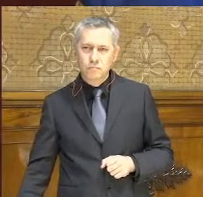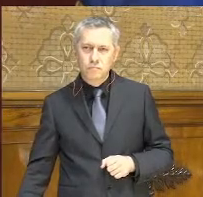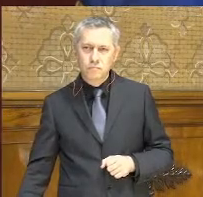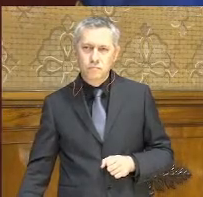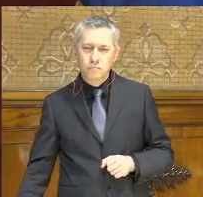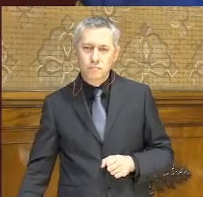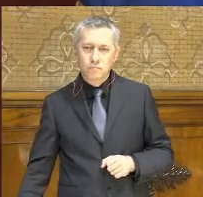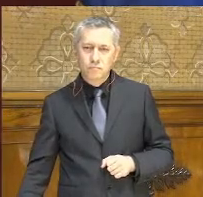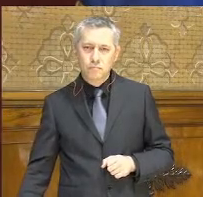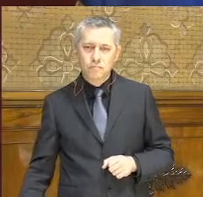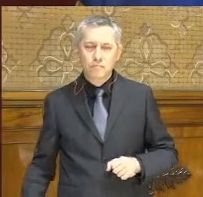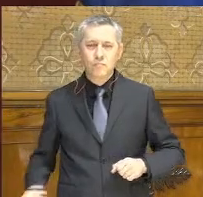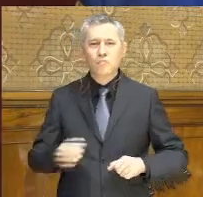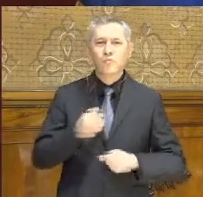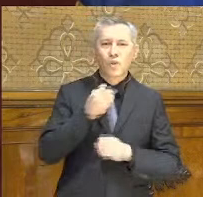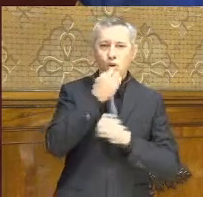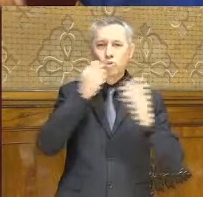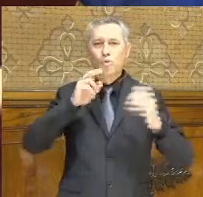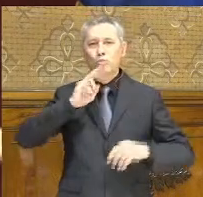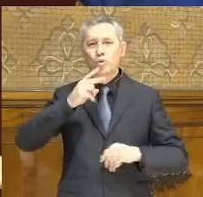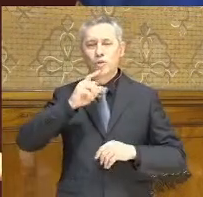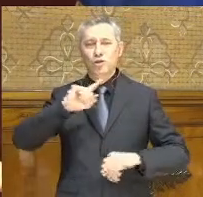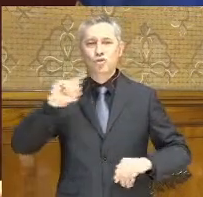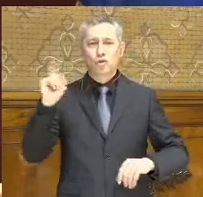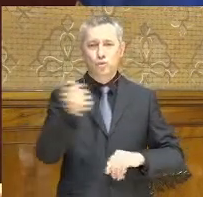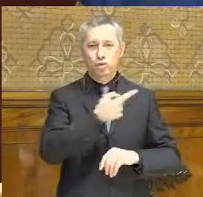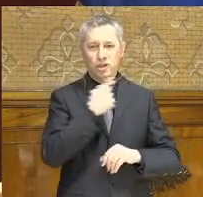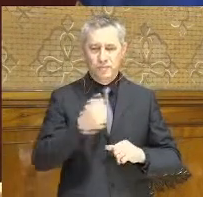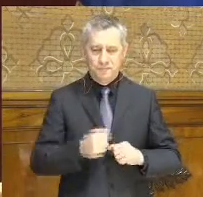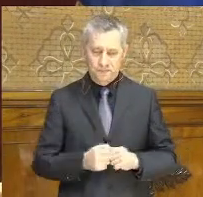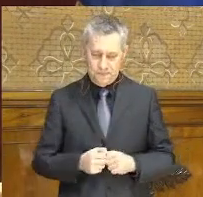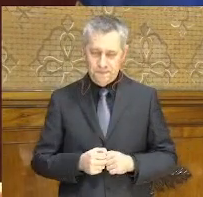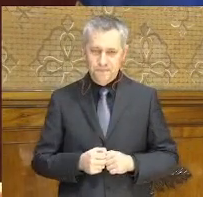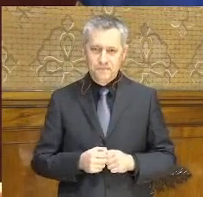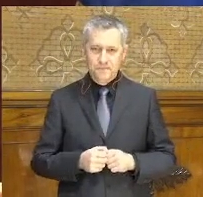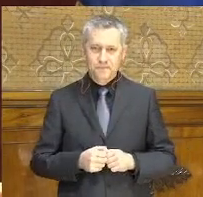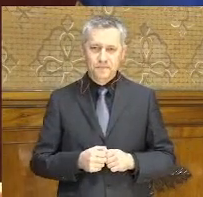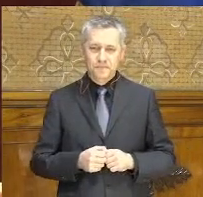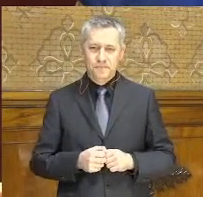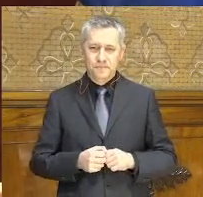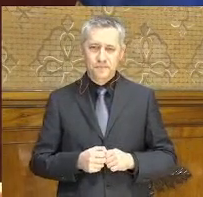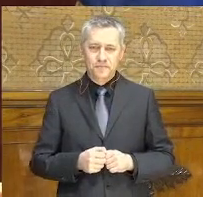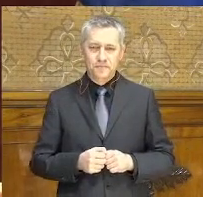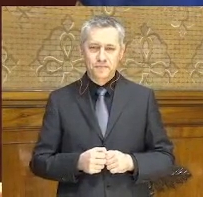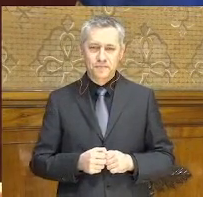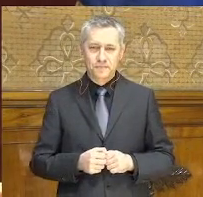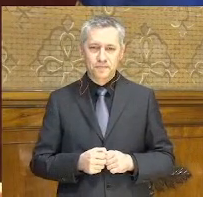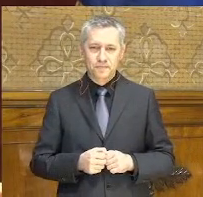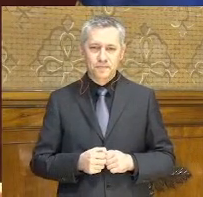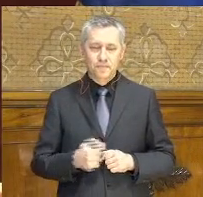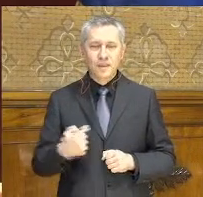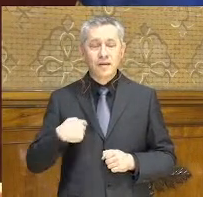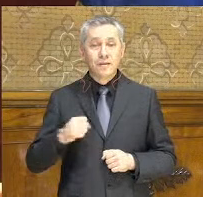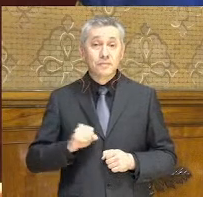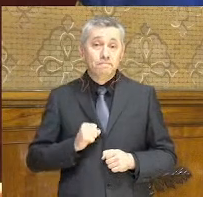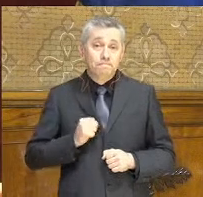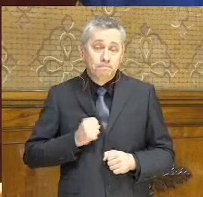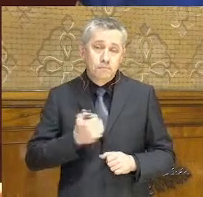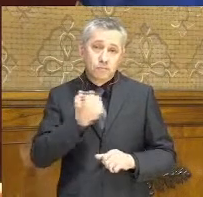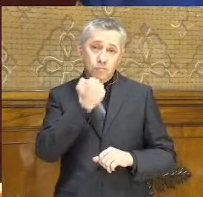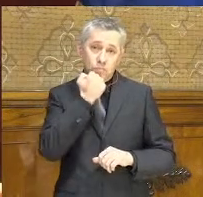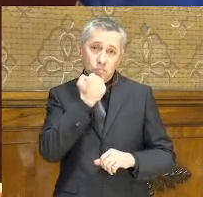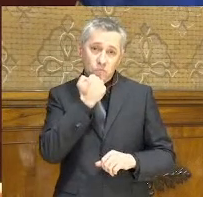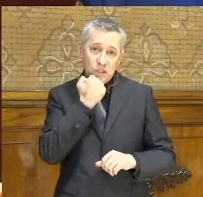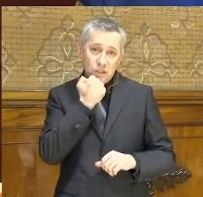Good afternoon to you all. My apologies for not speaking in this great